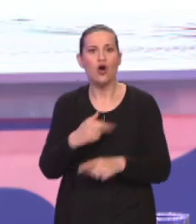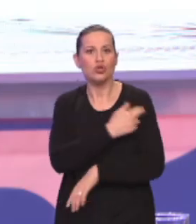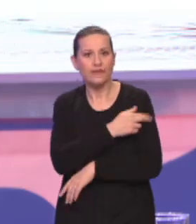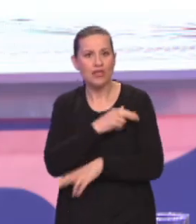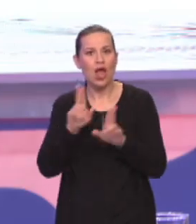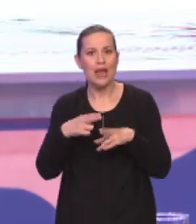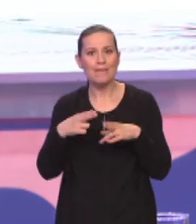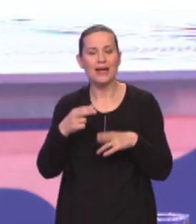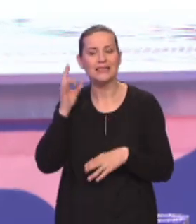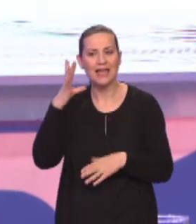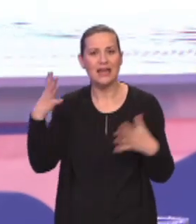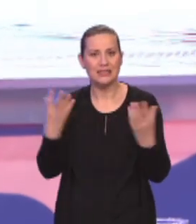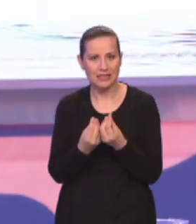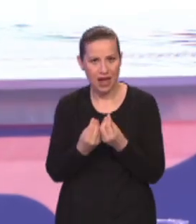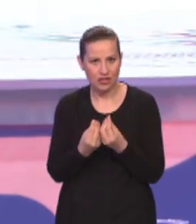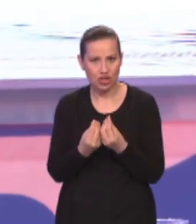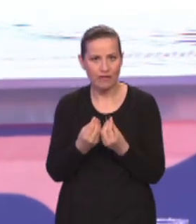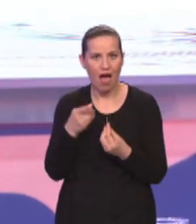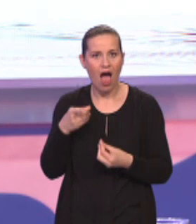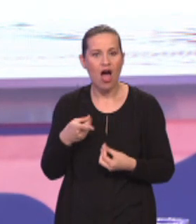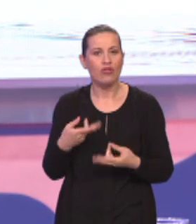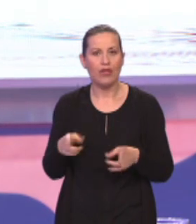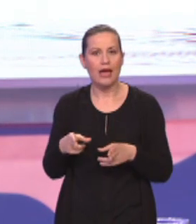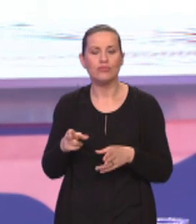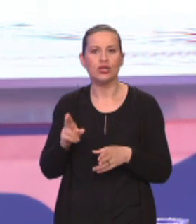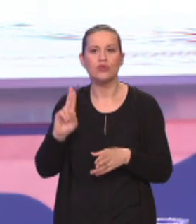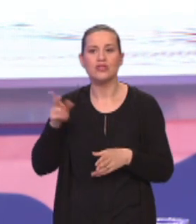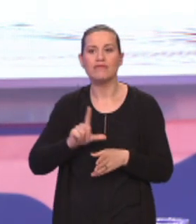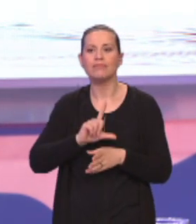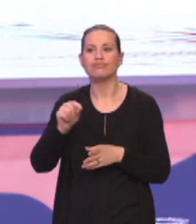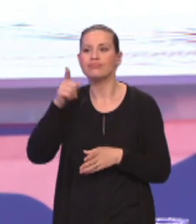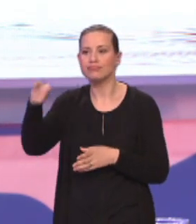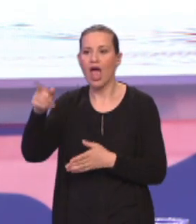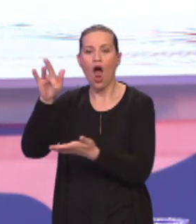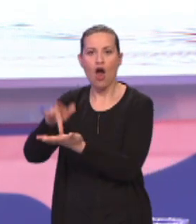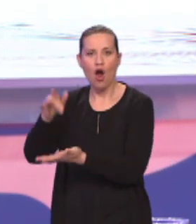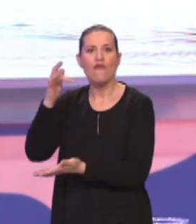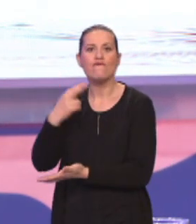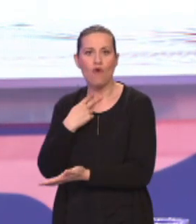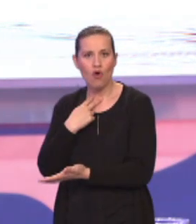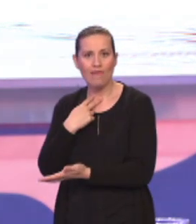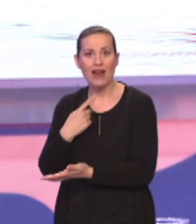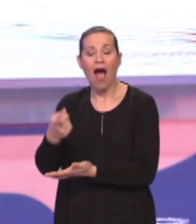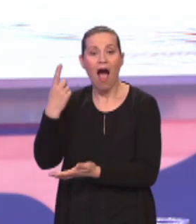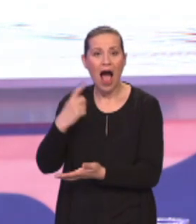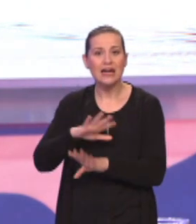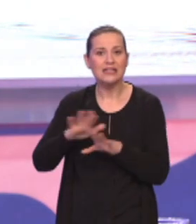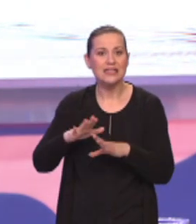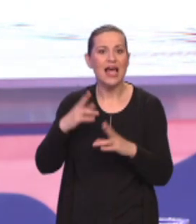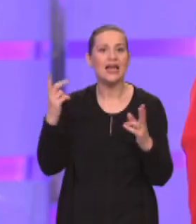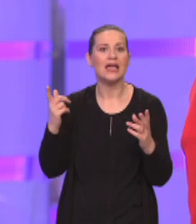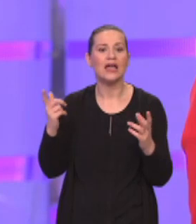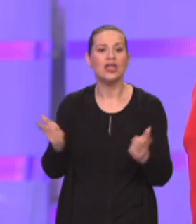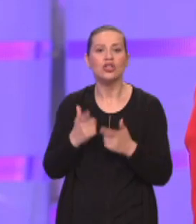zajedništva. Dan zajedništva ne možemo mi svi fizički nazočiti u Vukovaru, ali bili smo. Cijeli događaj je bila